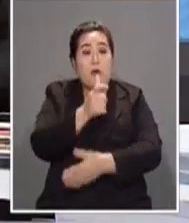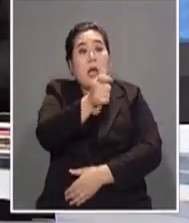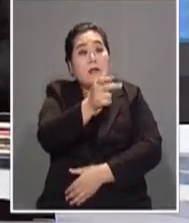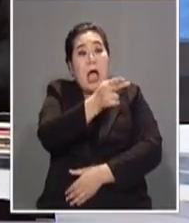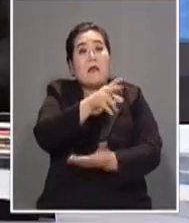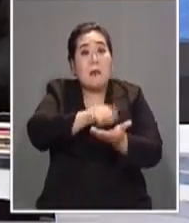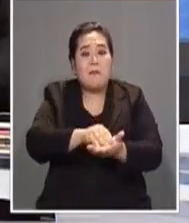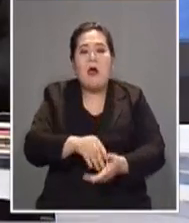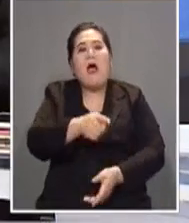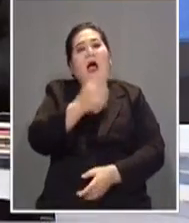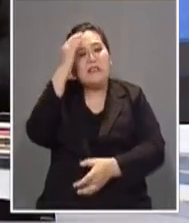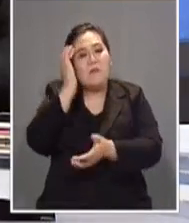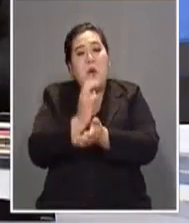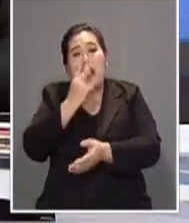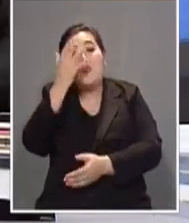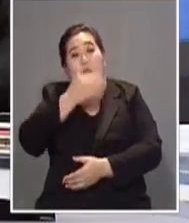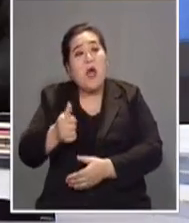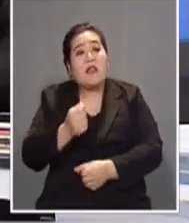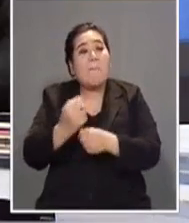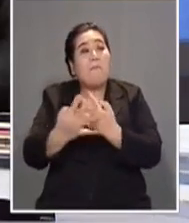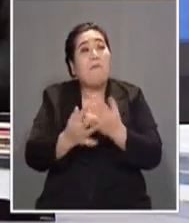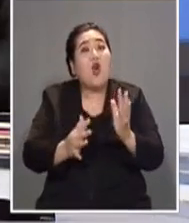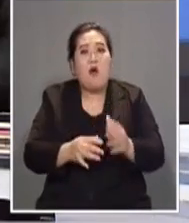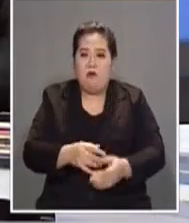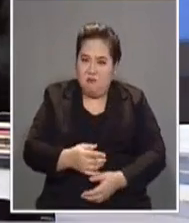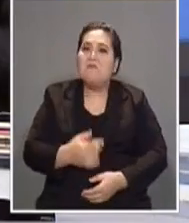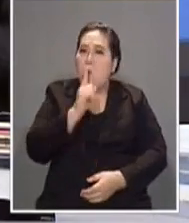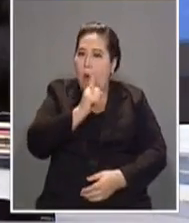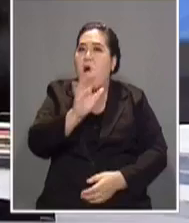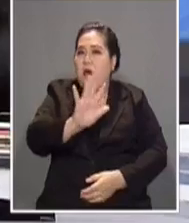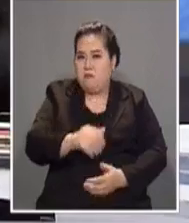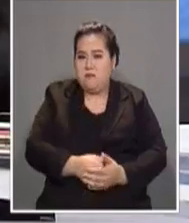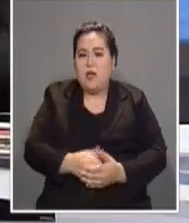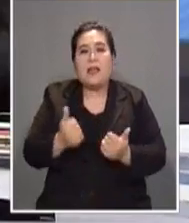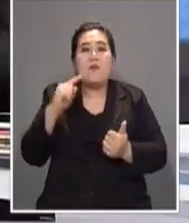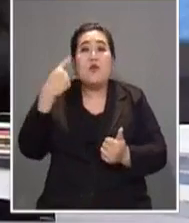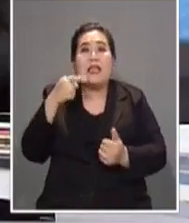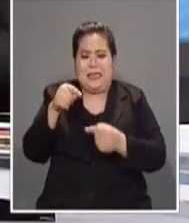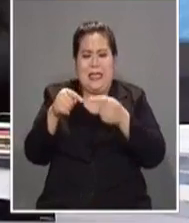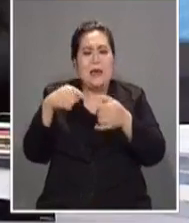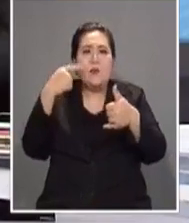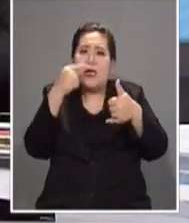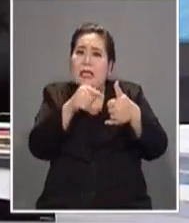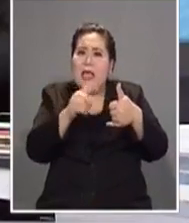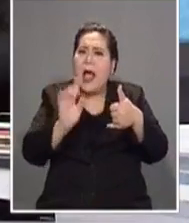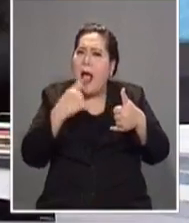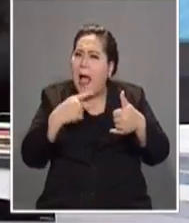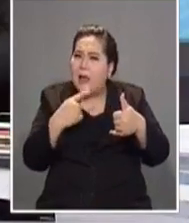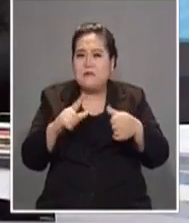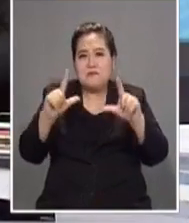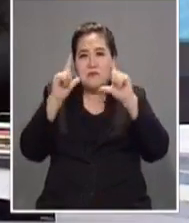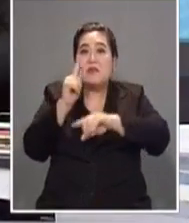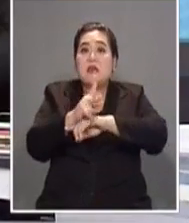ไปตำรวจโดนอีก มารู้จักหน่อยนะคะคุณรู้จักไหมเนี่ย ไม่รู้จัก ลูกศรีมณีเด้งเนี่ยนะคะเป็นเน็ตไอดอลเคยไ